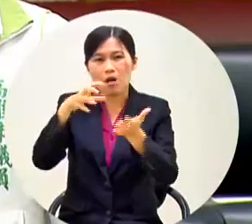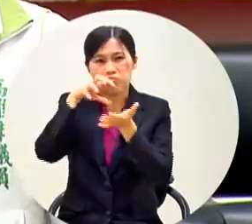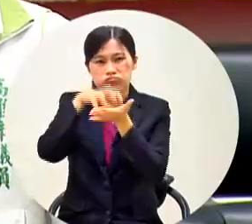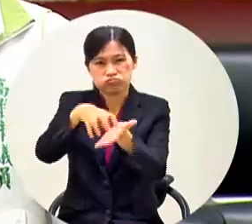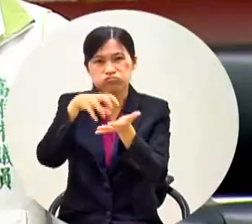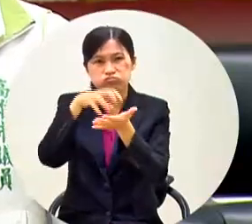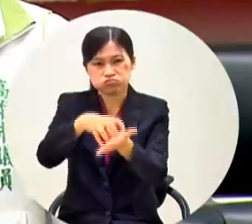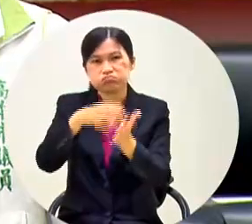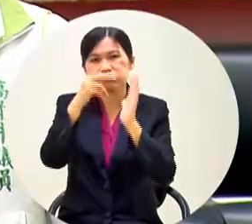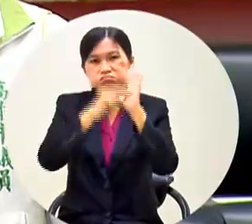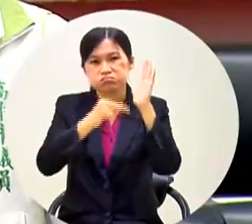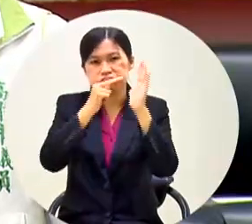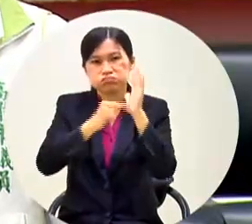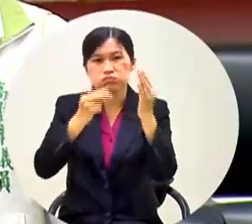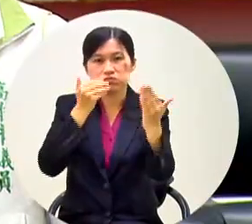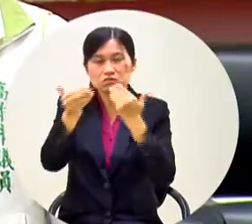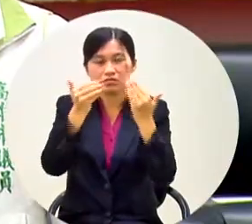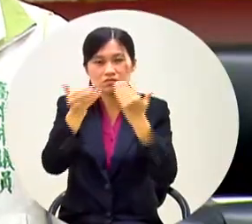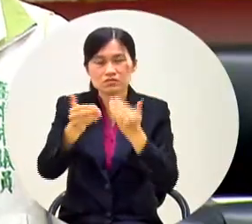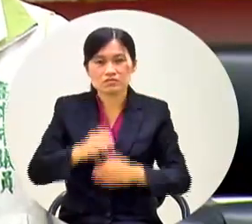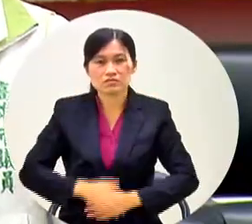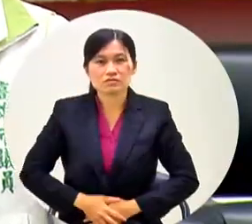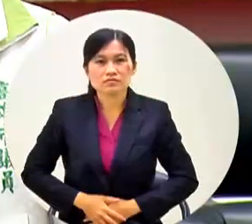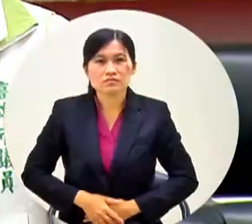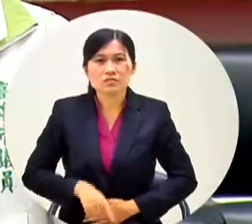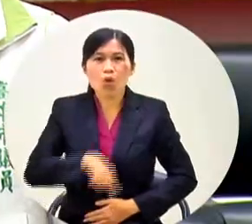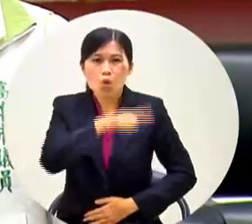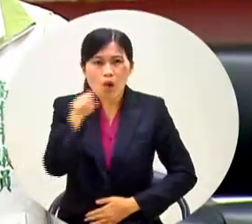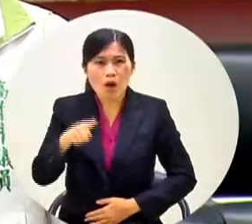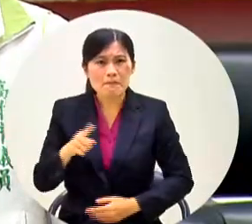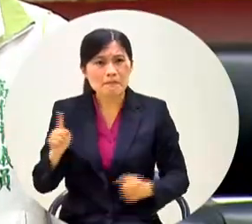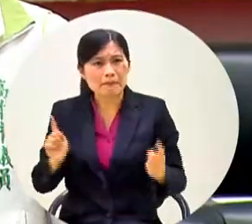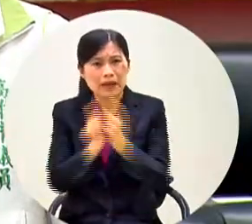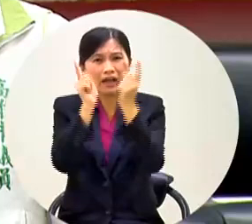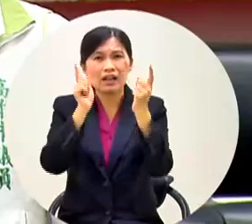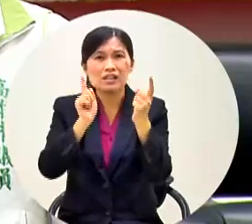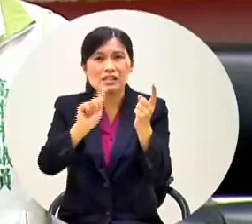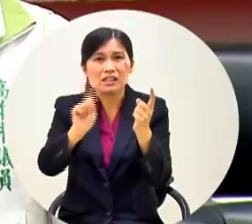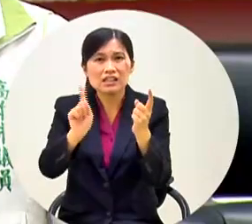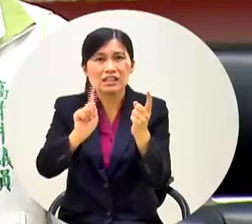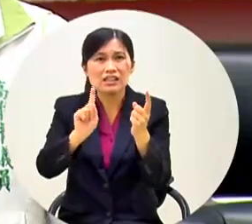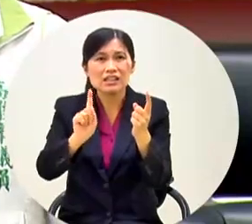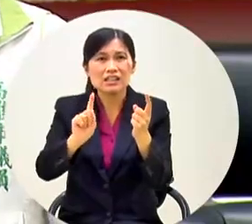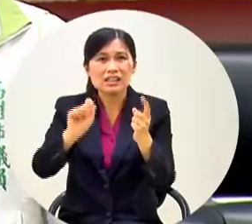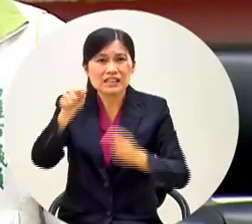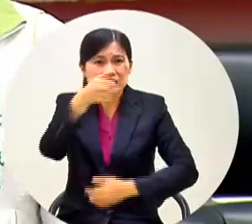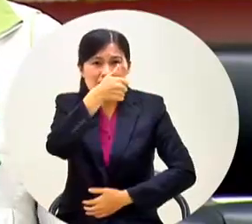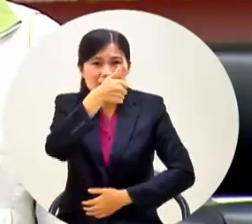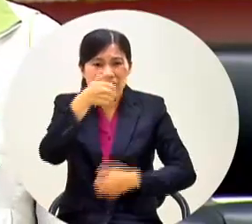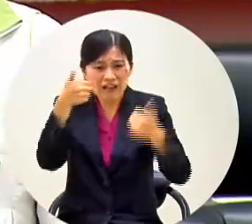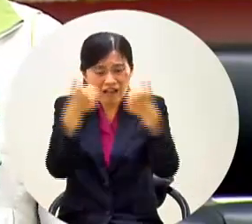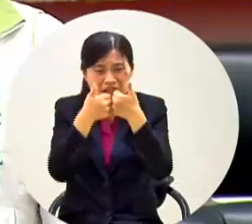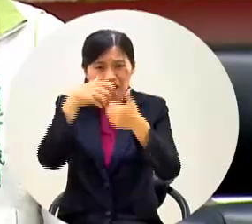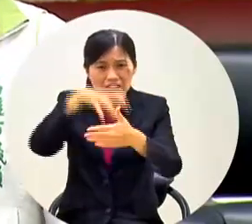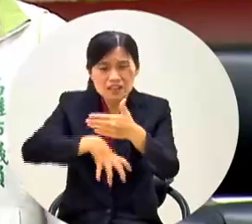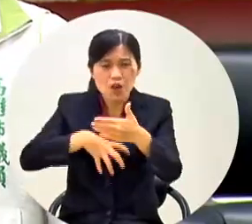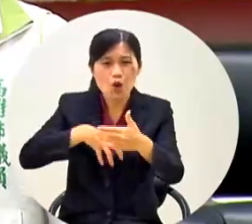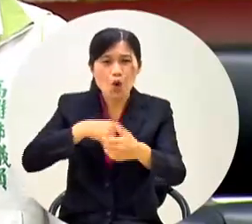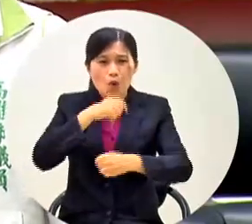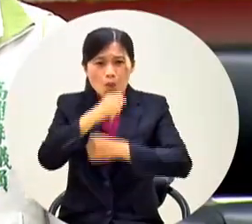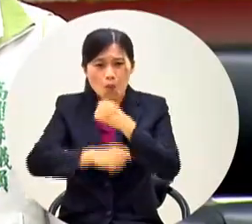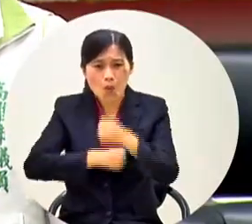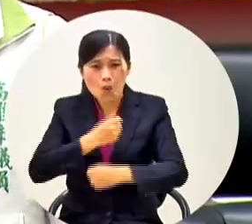这就是我们遭遇的。在议会里面我们行使我们权益，却遇到了暴力对